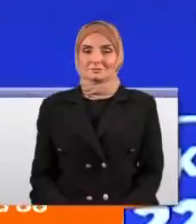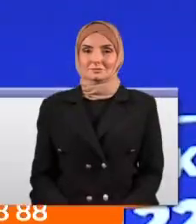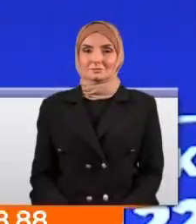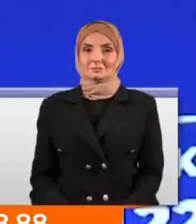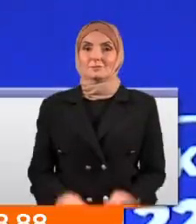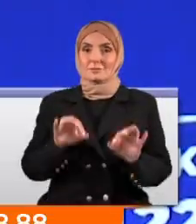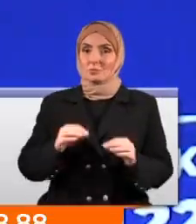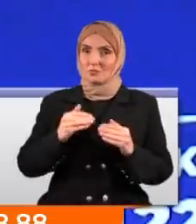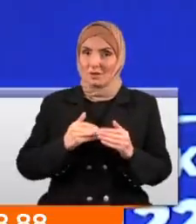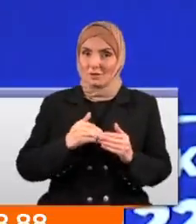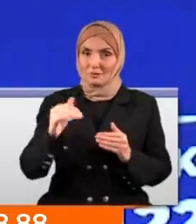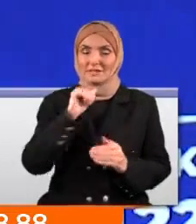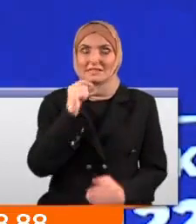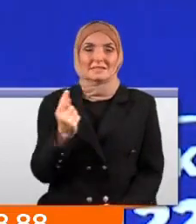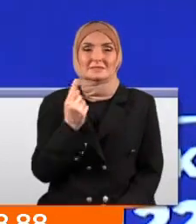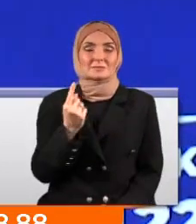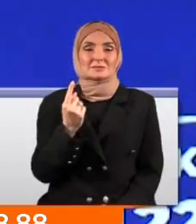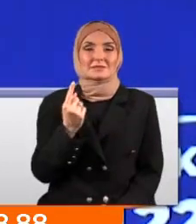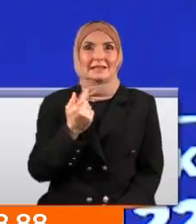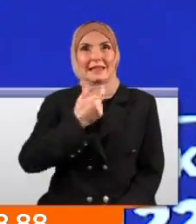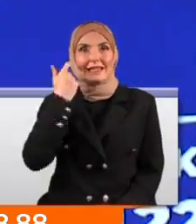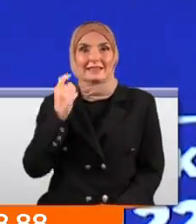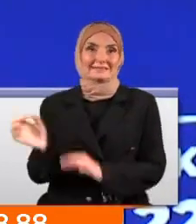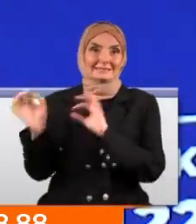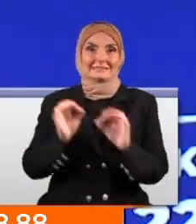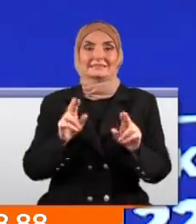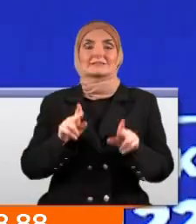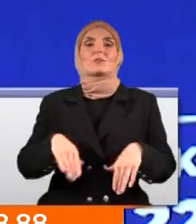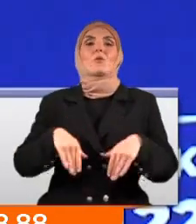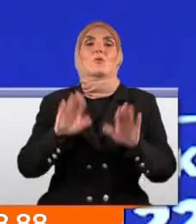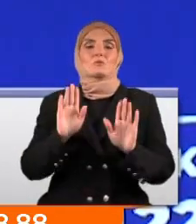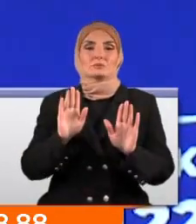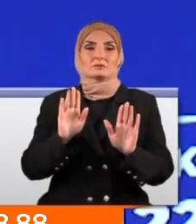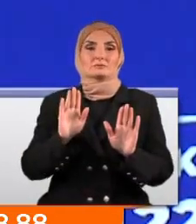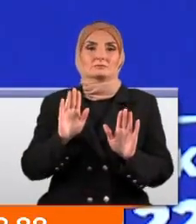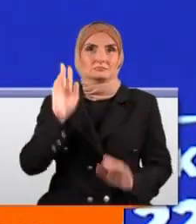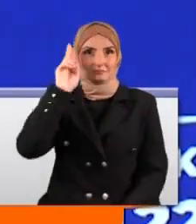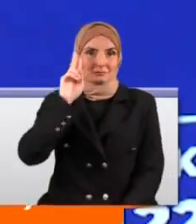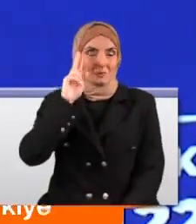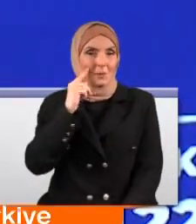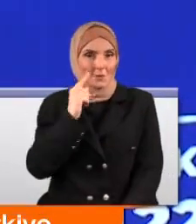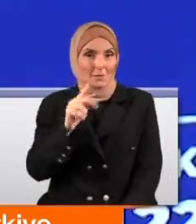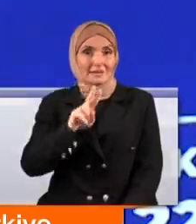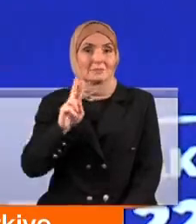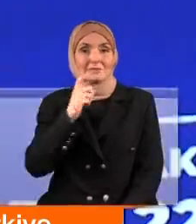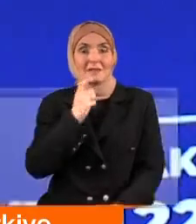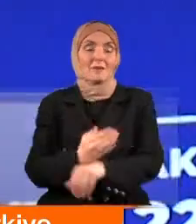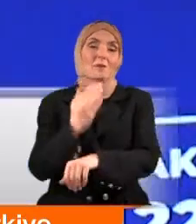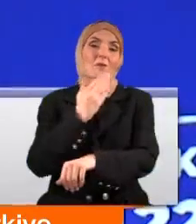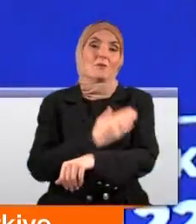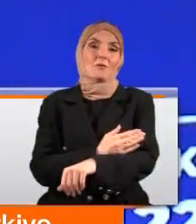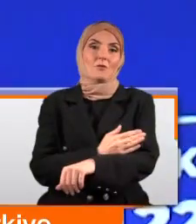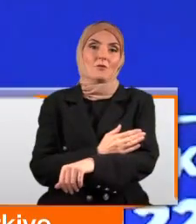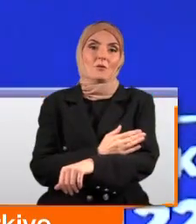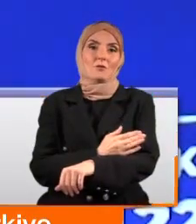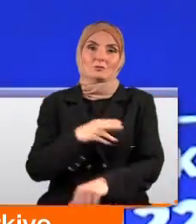Artık hiçbir şey eskisi gibi olmayacak şiarıyla 22 yıl önce çıktığımız